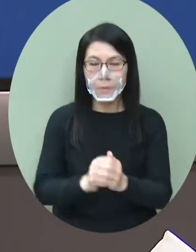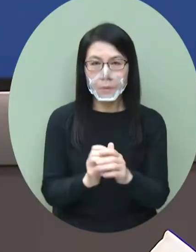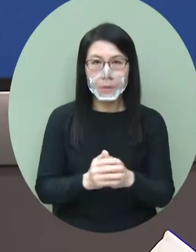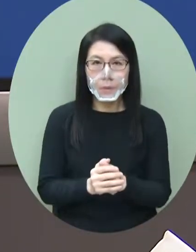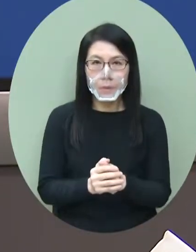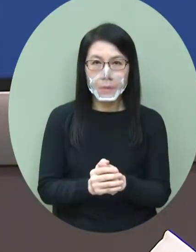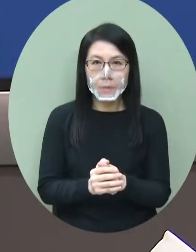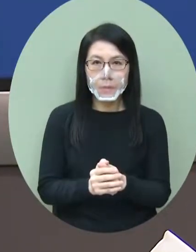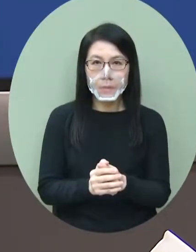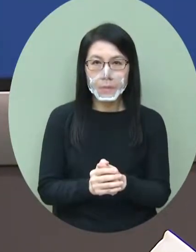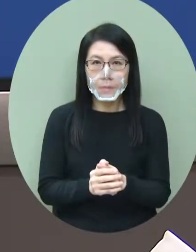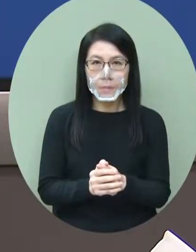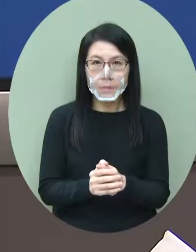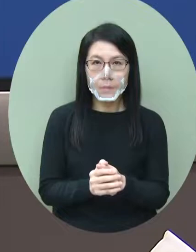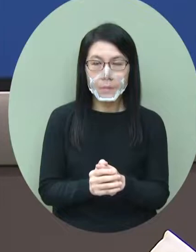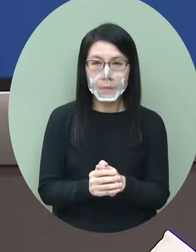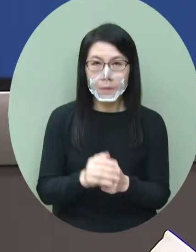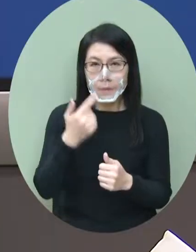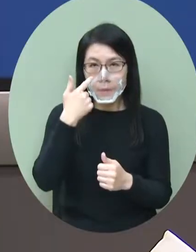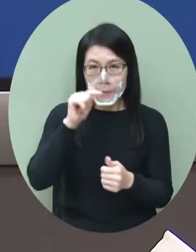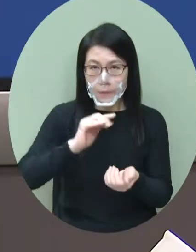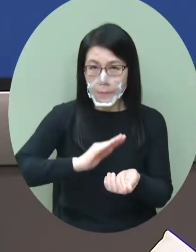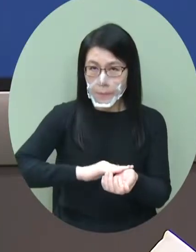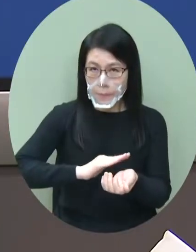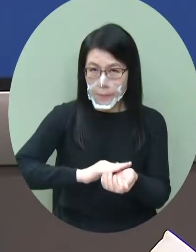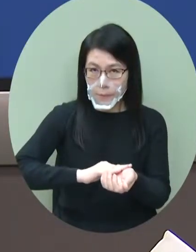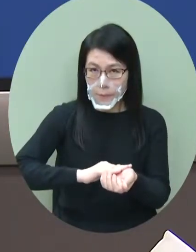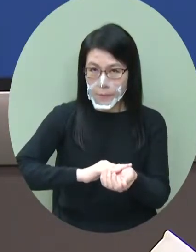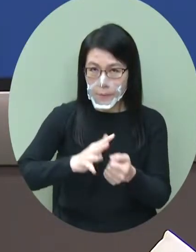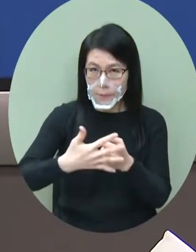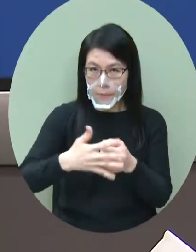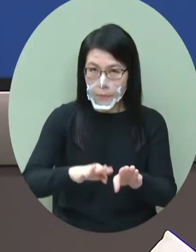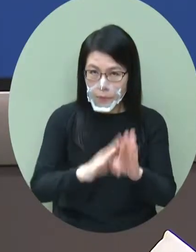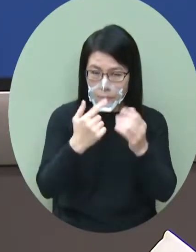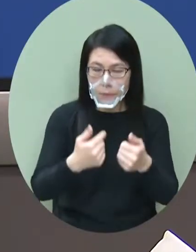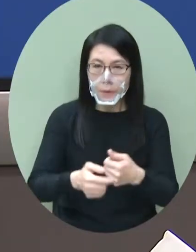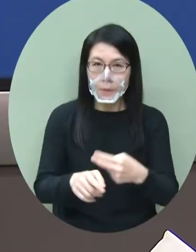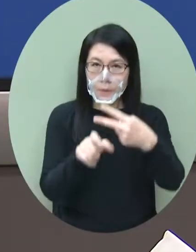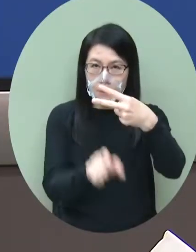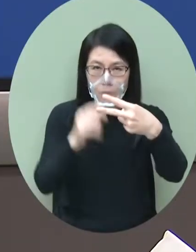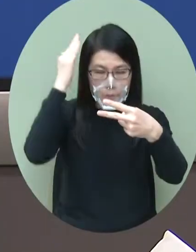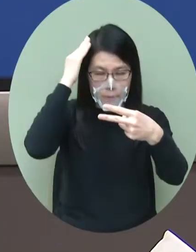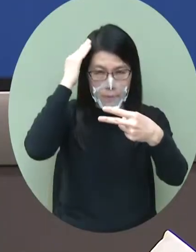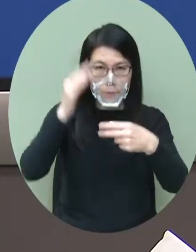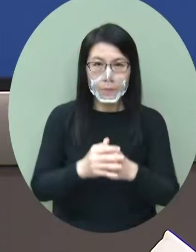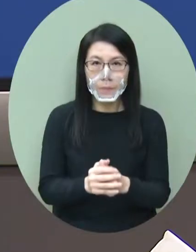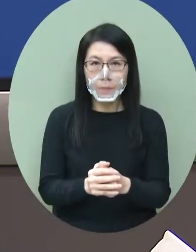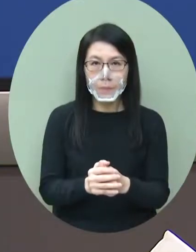的需求呢，都是属于我在新一波疫情开始的时候，在